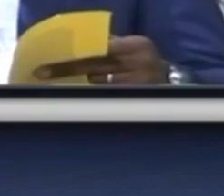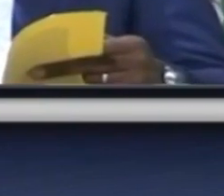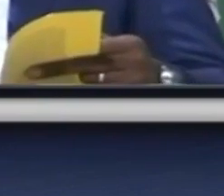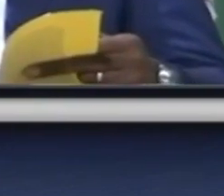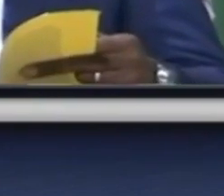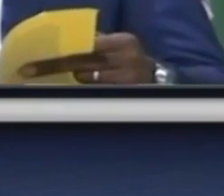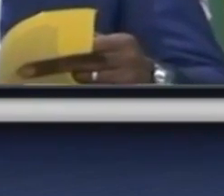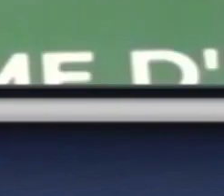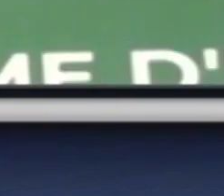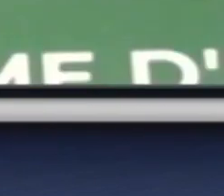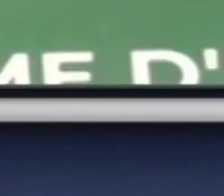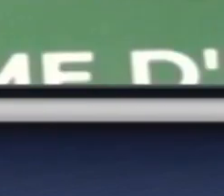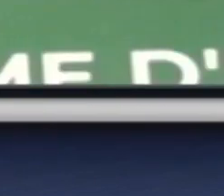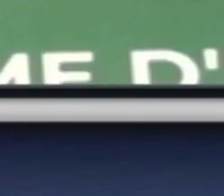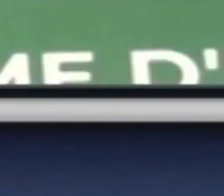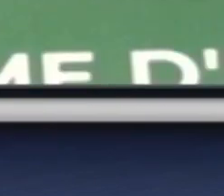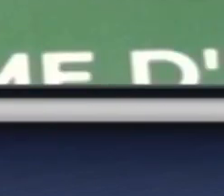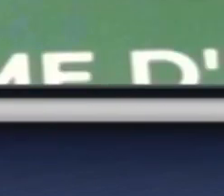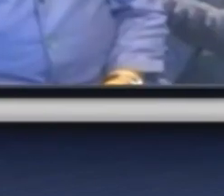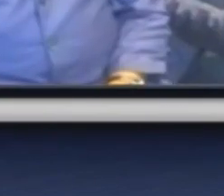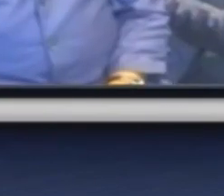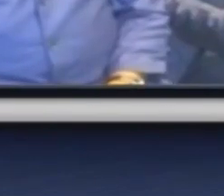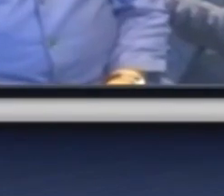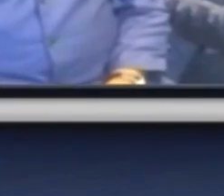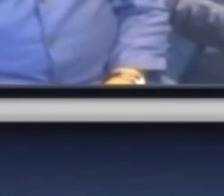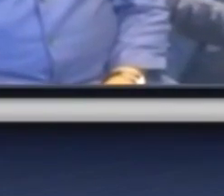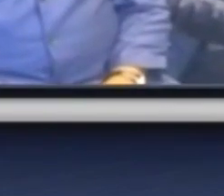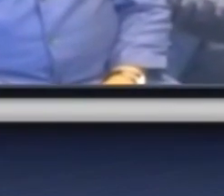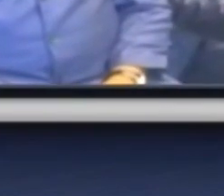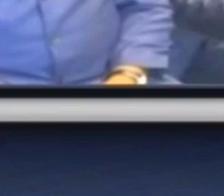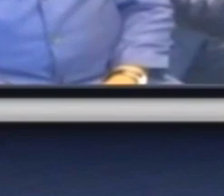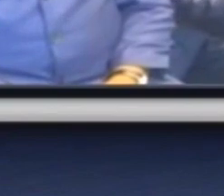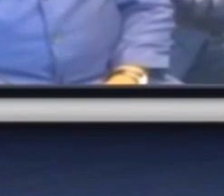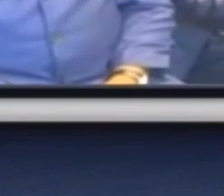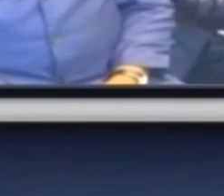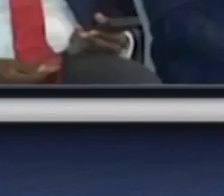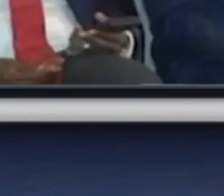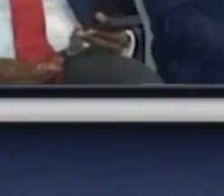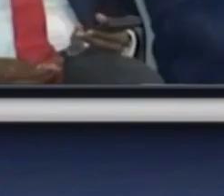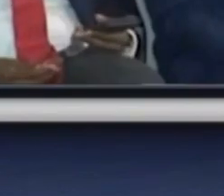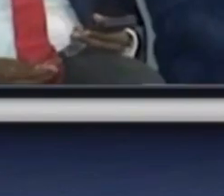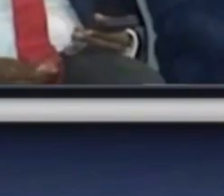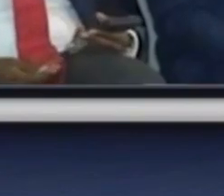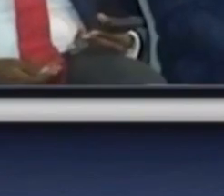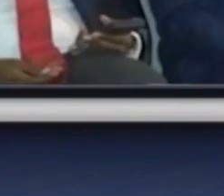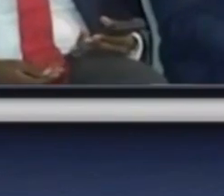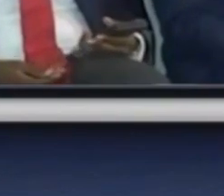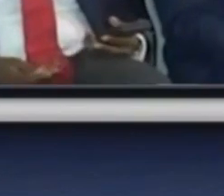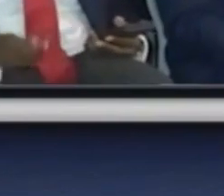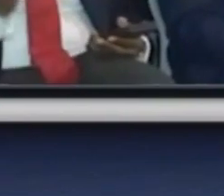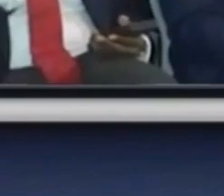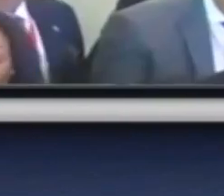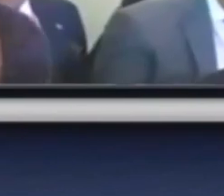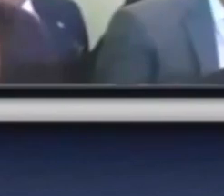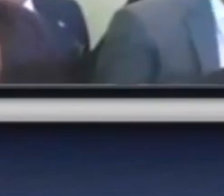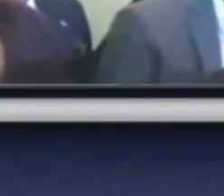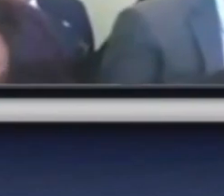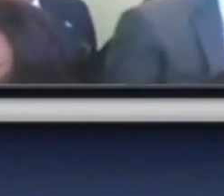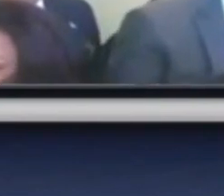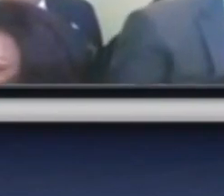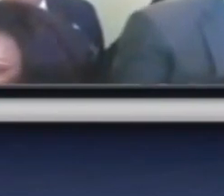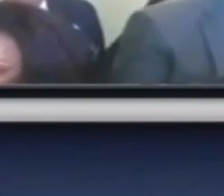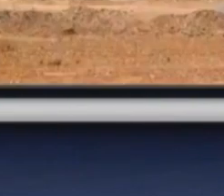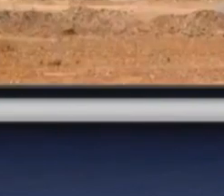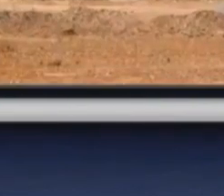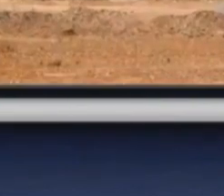pour définir les grandes orientations. L'Assemblée nationale et le Sénat se joignent au débat. Colouésie connaît